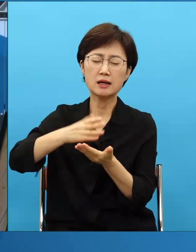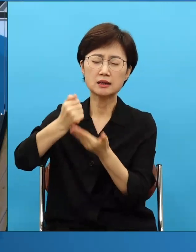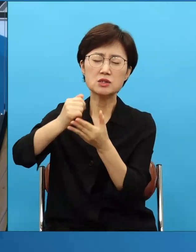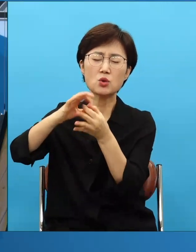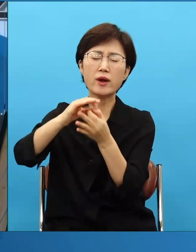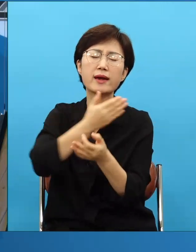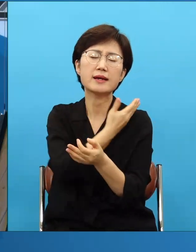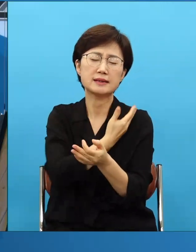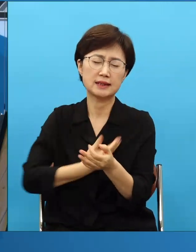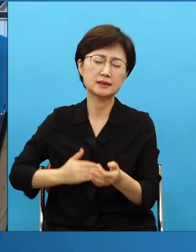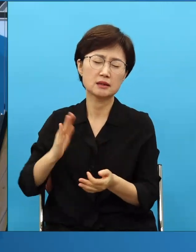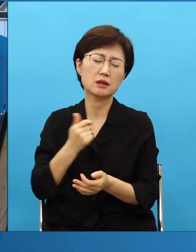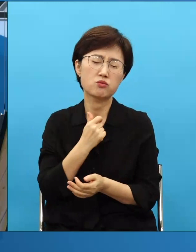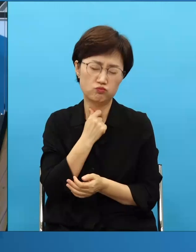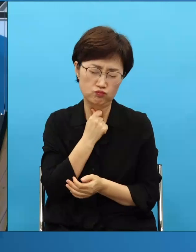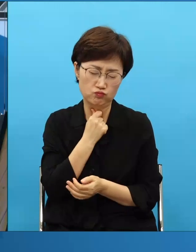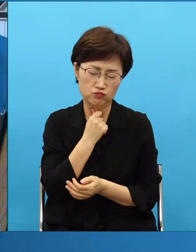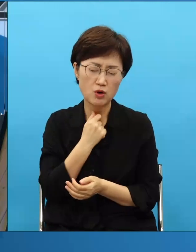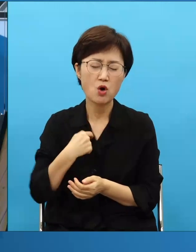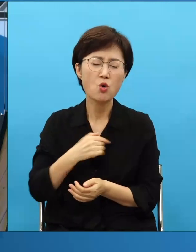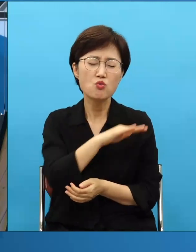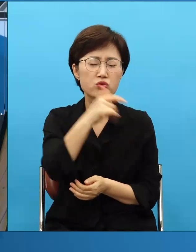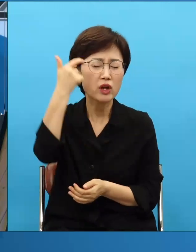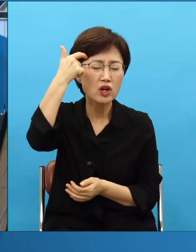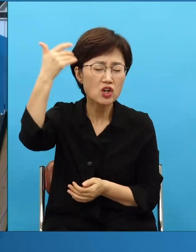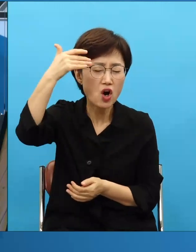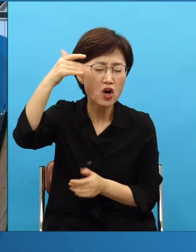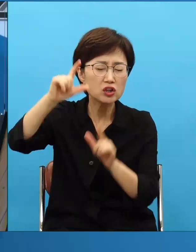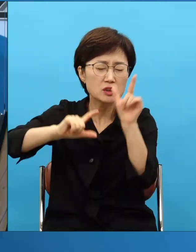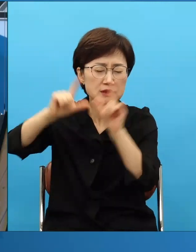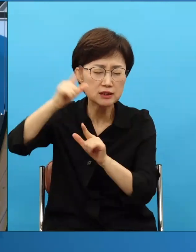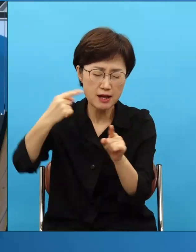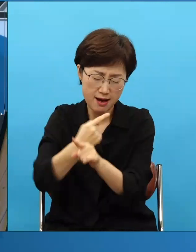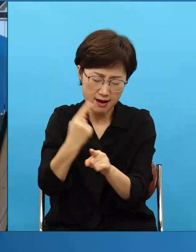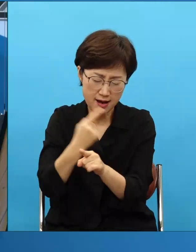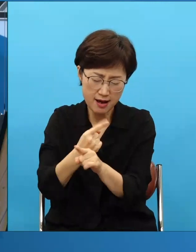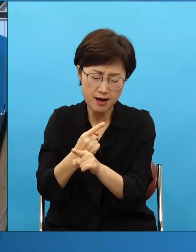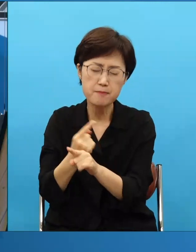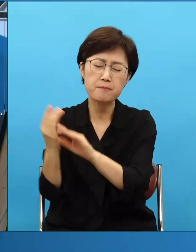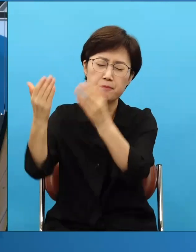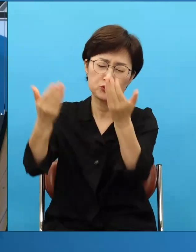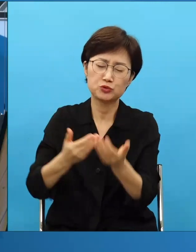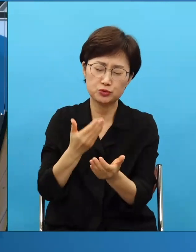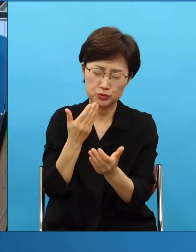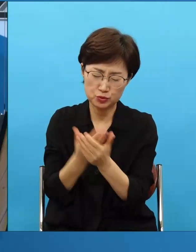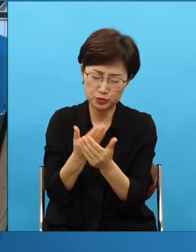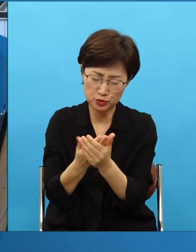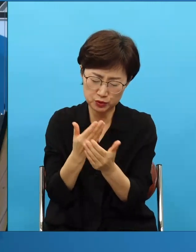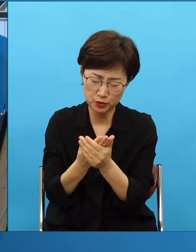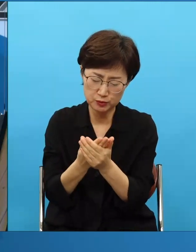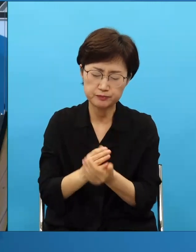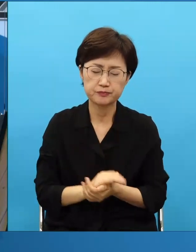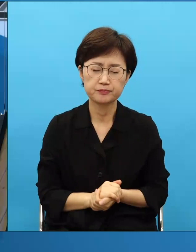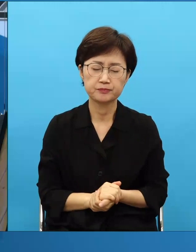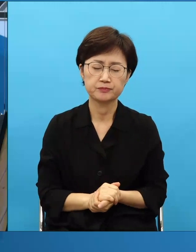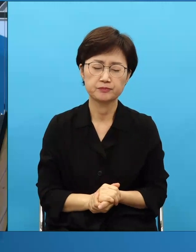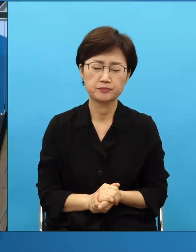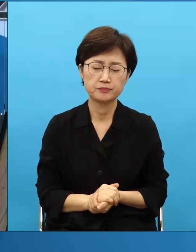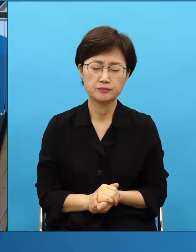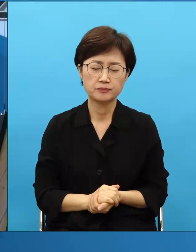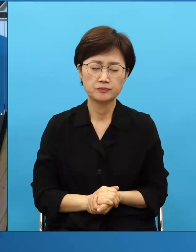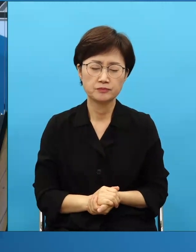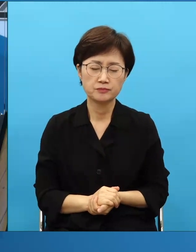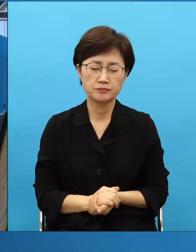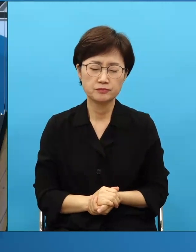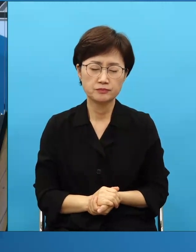치유하여 주옵소서. May you destroy all the strongholds of unbelief that are within us, and may God's partisan be firmly established. Please fix and heal our spiritual